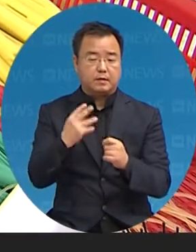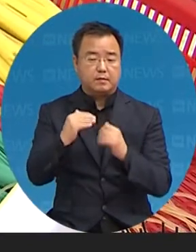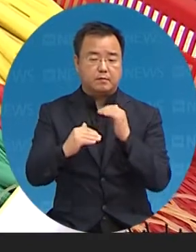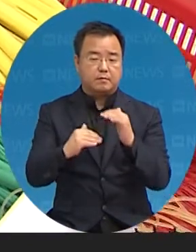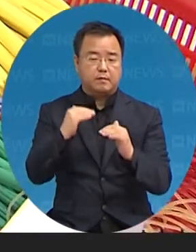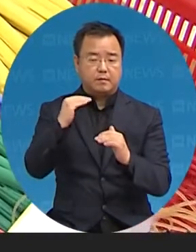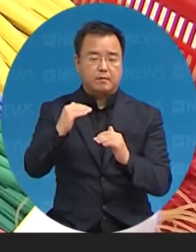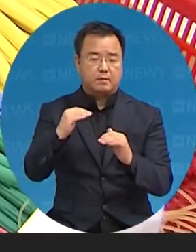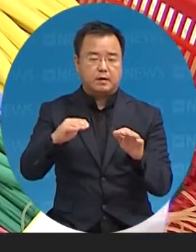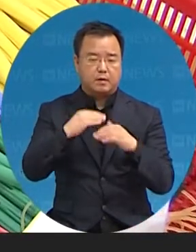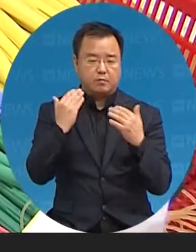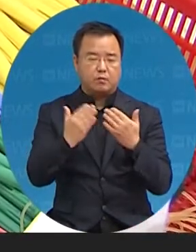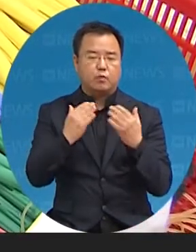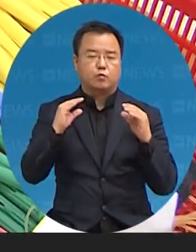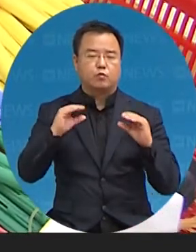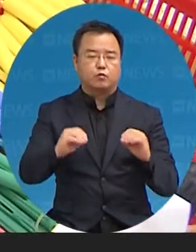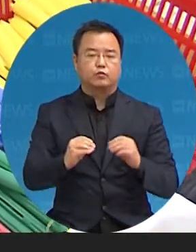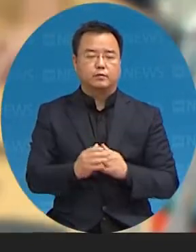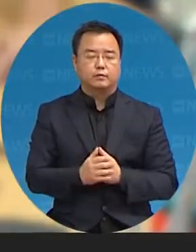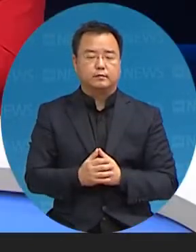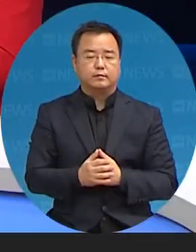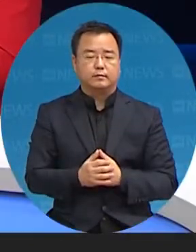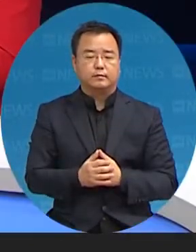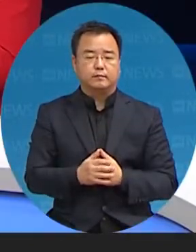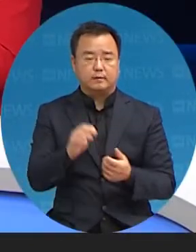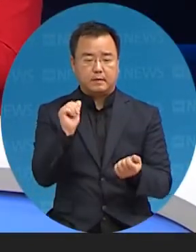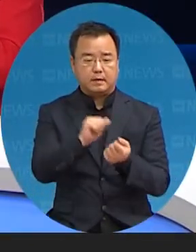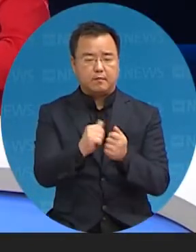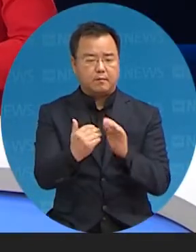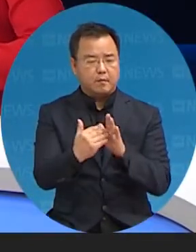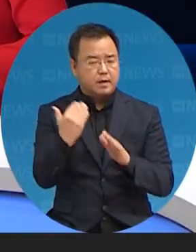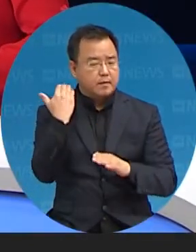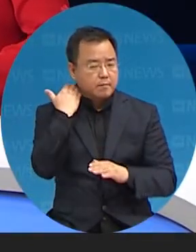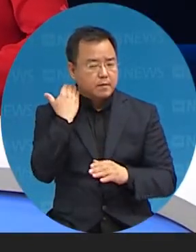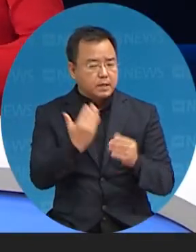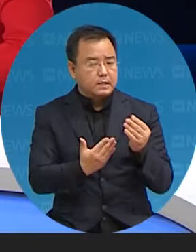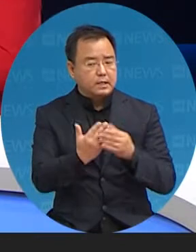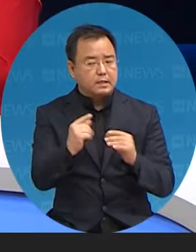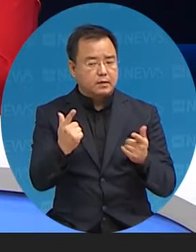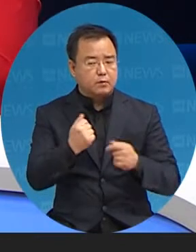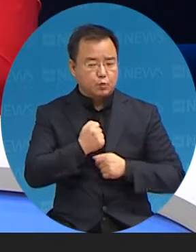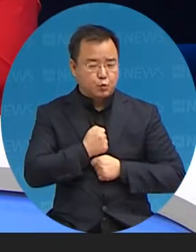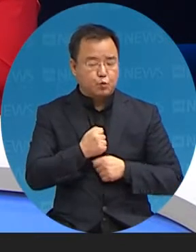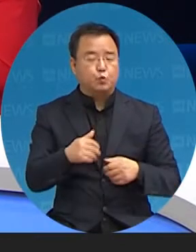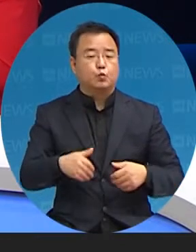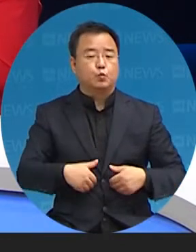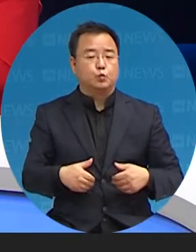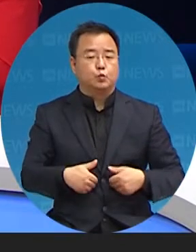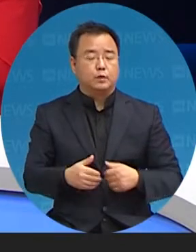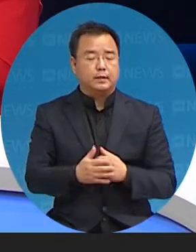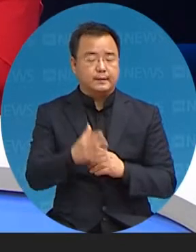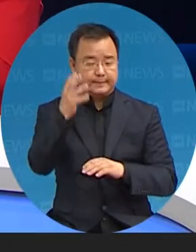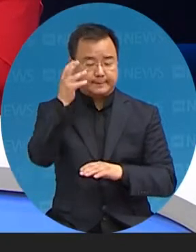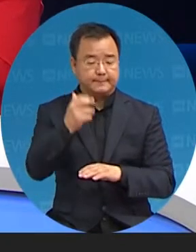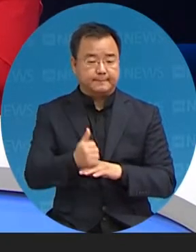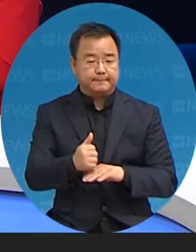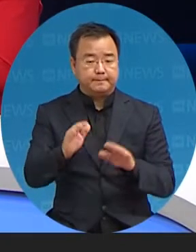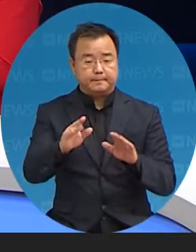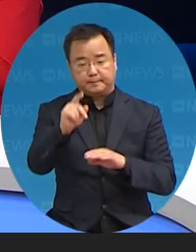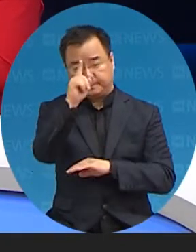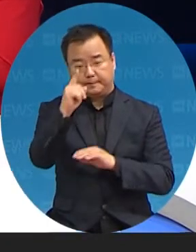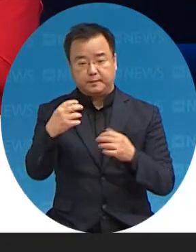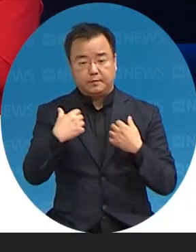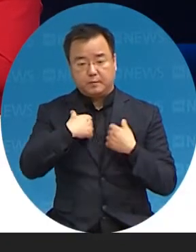실습을 전면 중지 합니다 4 방역에 사각지대가 없도록 5 당분간 좀 주의해야 겠습니다 자 마지막으로 오늘 정부